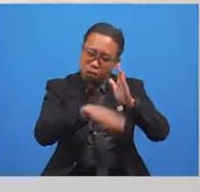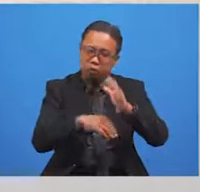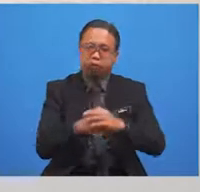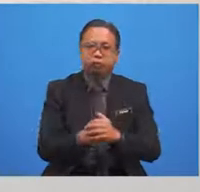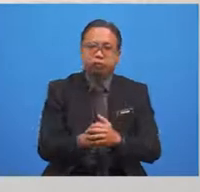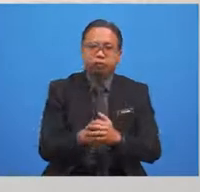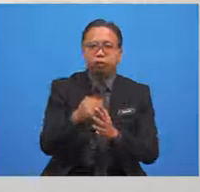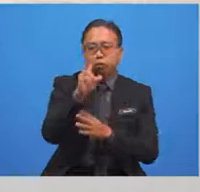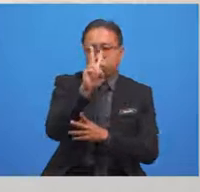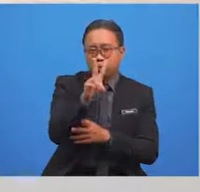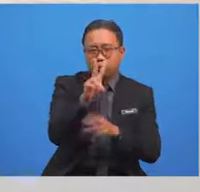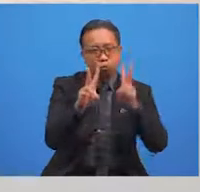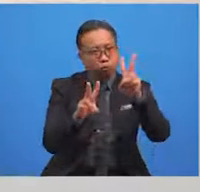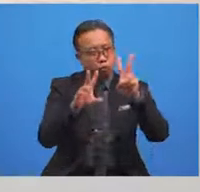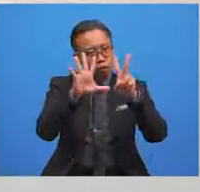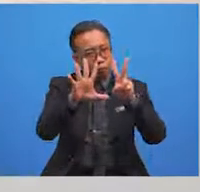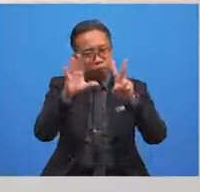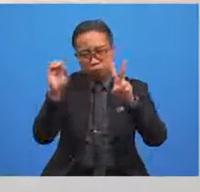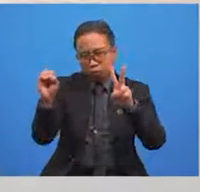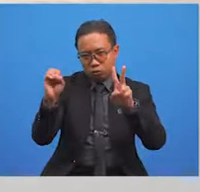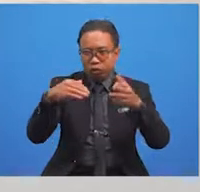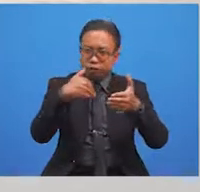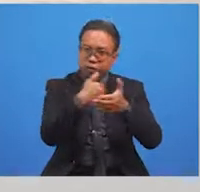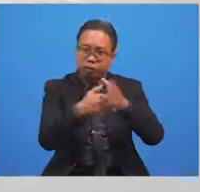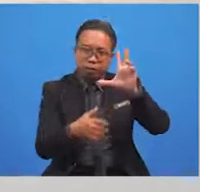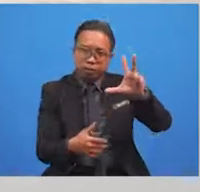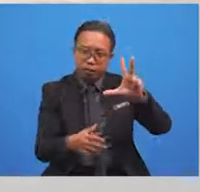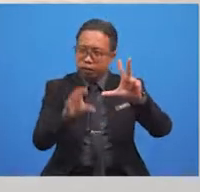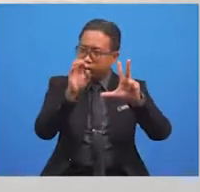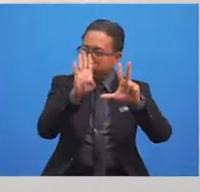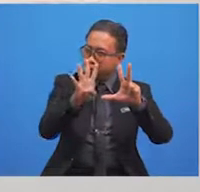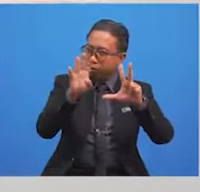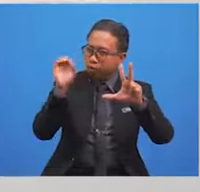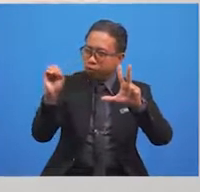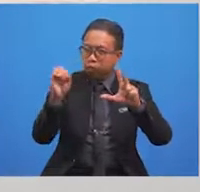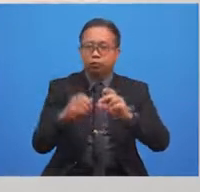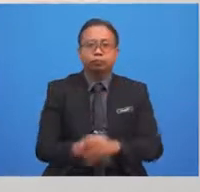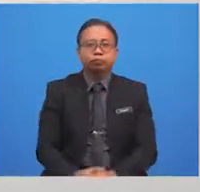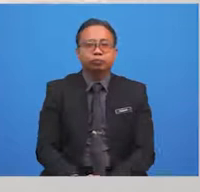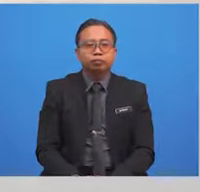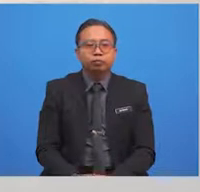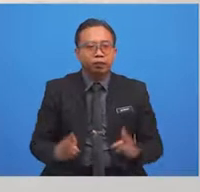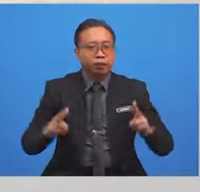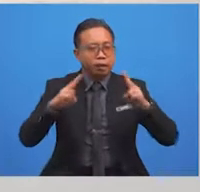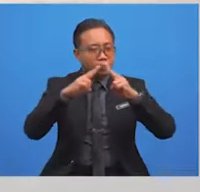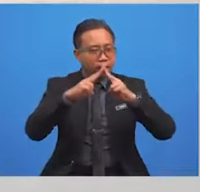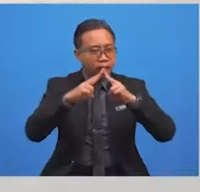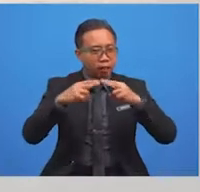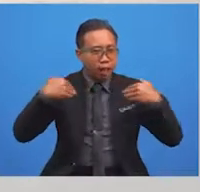kira-kira 250 ekor hingga 340 ekor. Habitat harimau